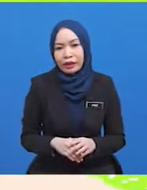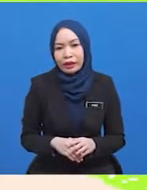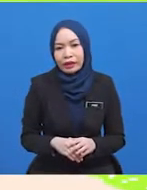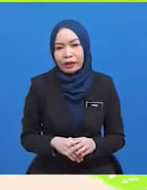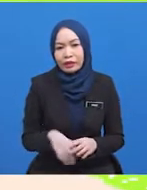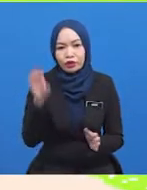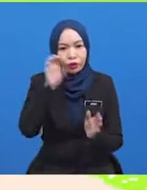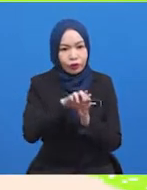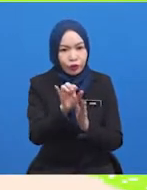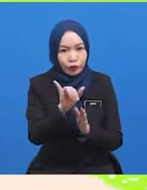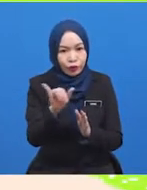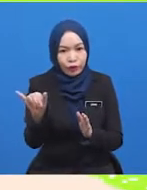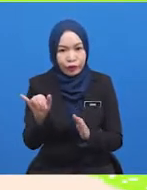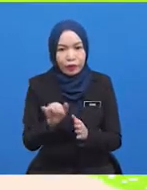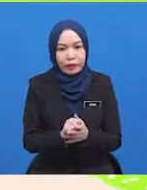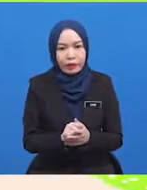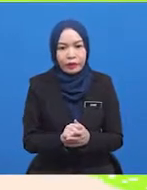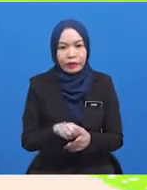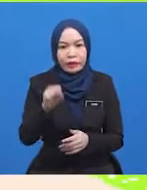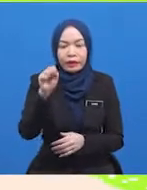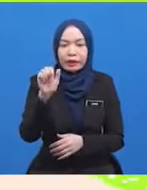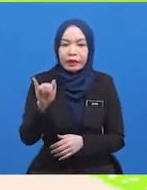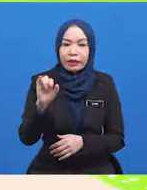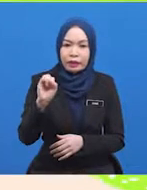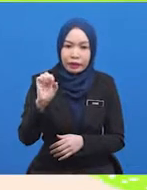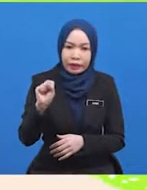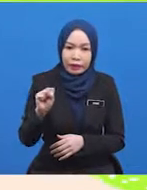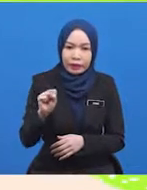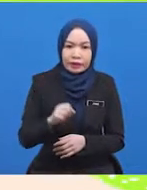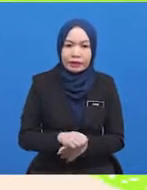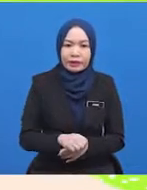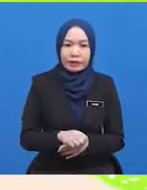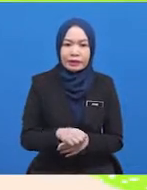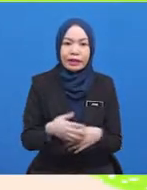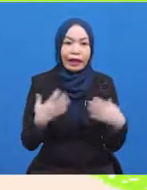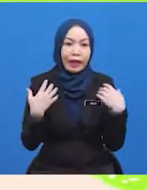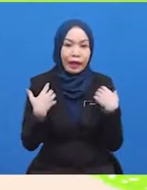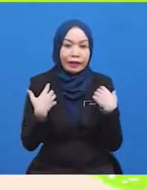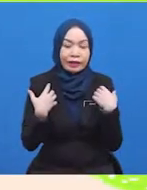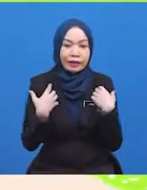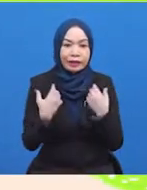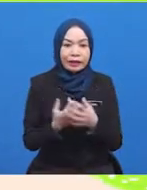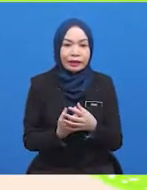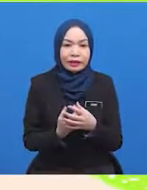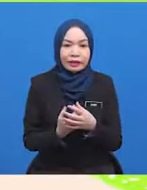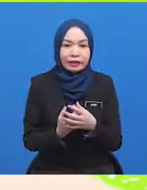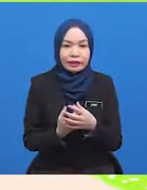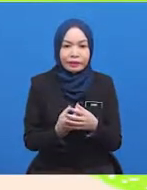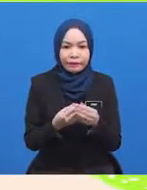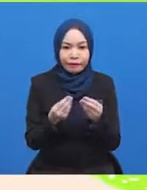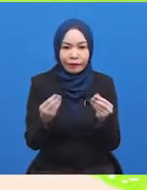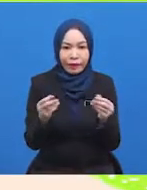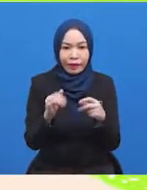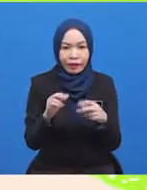schist dan gneiss. Batuan schist mempunyai tekstur yang sederhana kasar dan berasal daripada